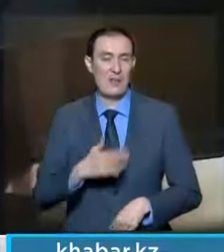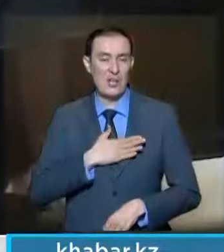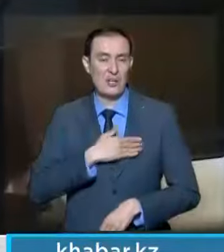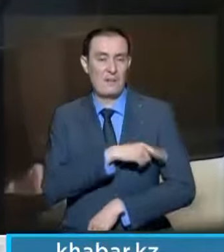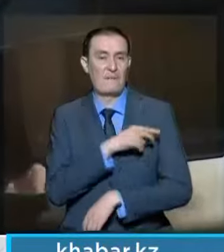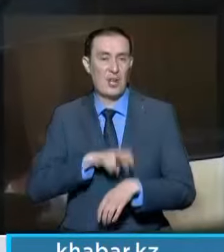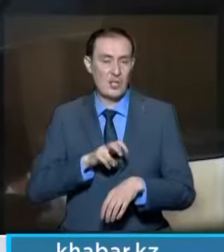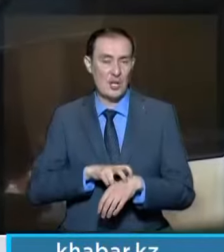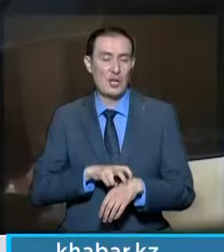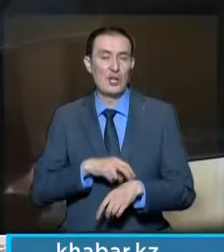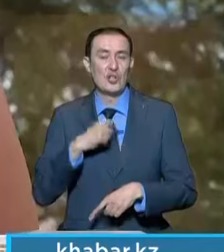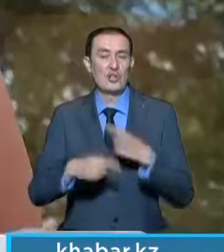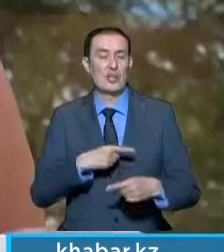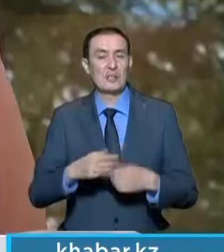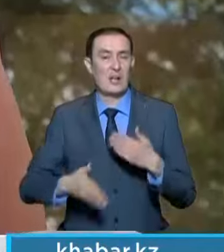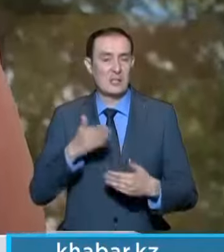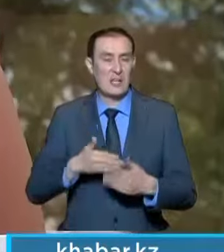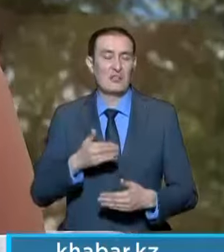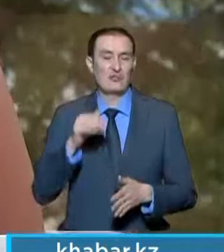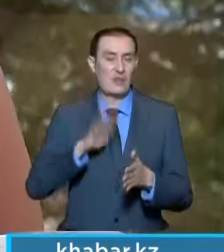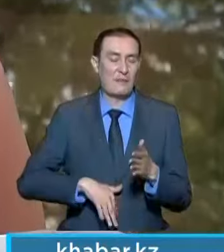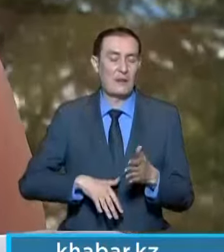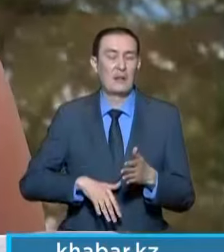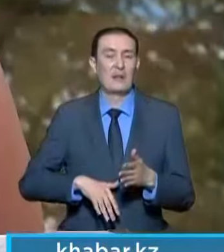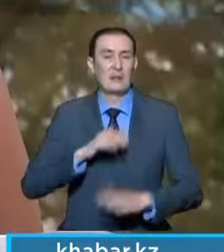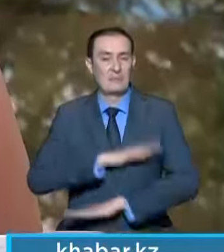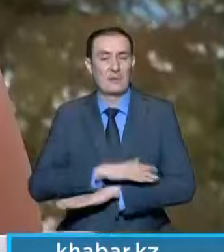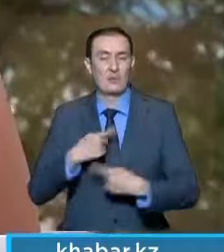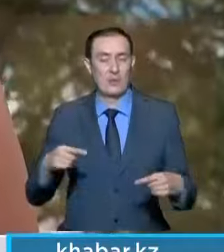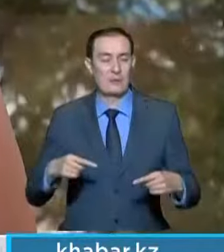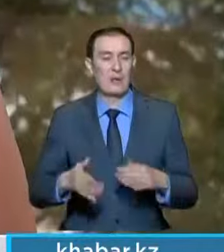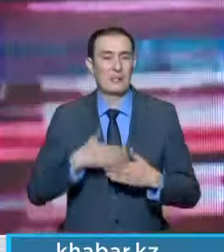работников путем штрафных санкций, привлечения к общественным работам и другие.